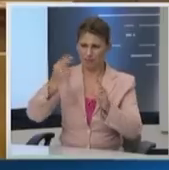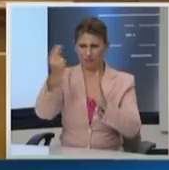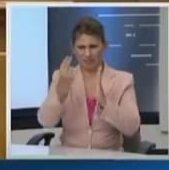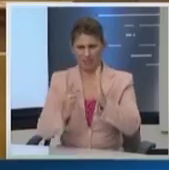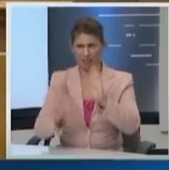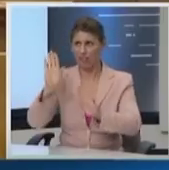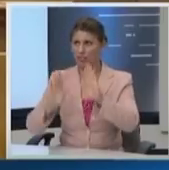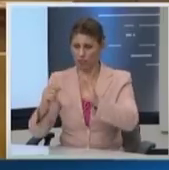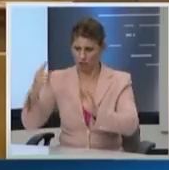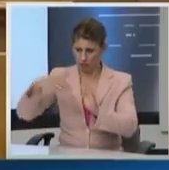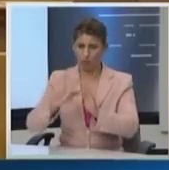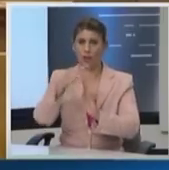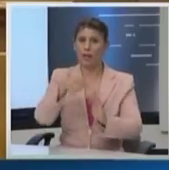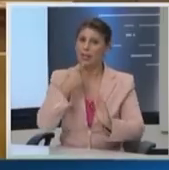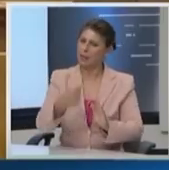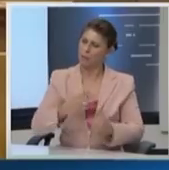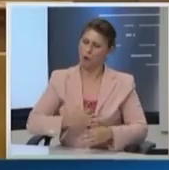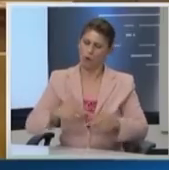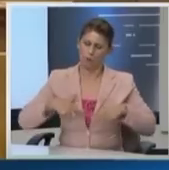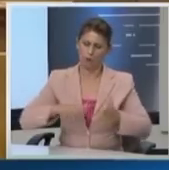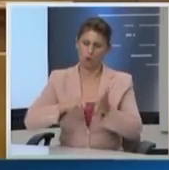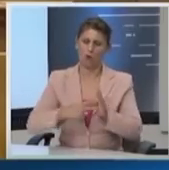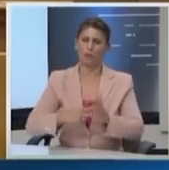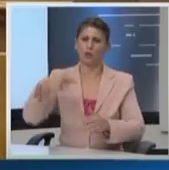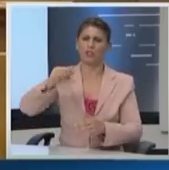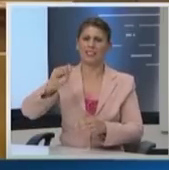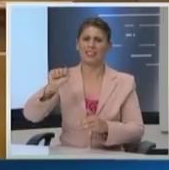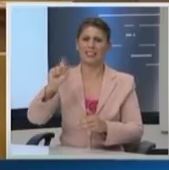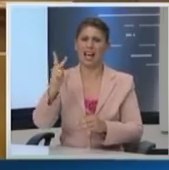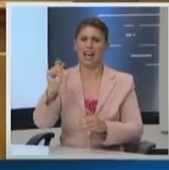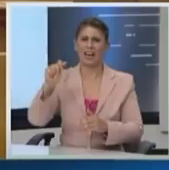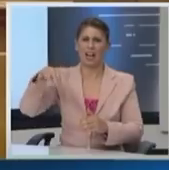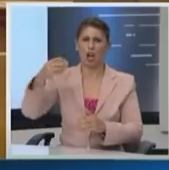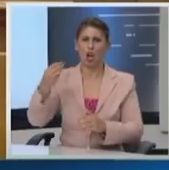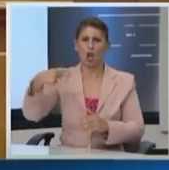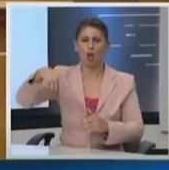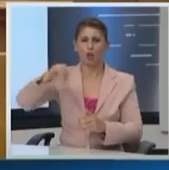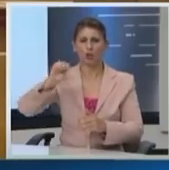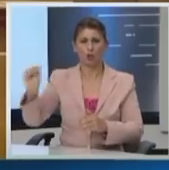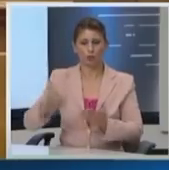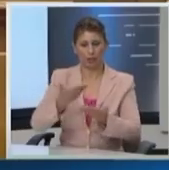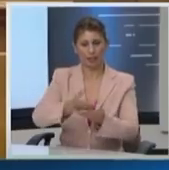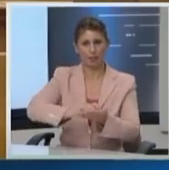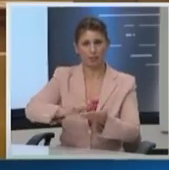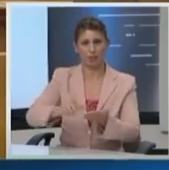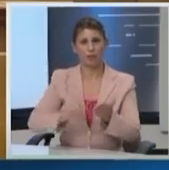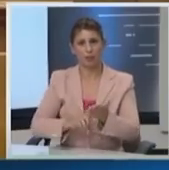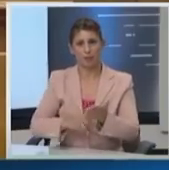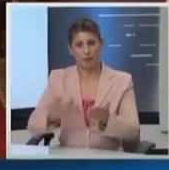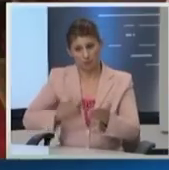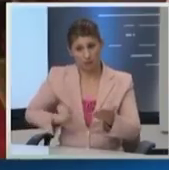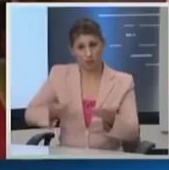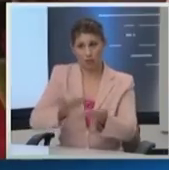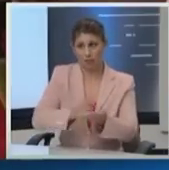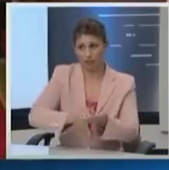ο κύριος Τσακαλώτος σε αυτό το διάγραμμα και μάλιστα το κατέθεσε και στα πρακτικά, εξηγώντας ότι θα έπρεπε να το καταθέσουμε εμείς